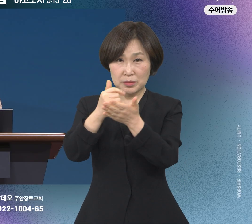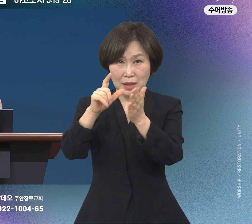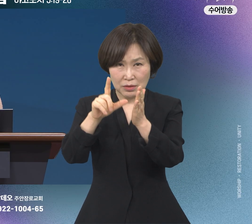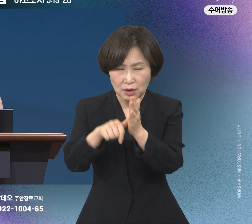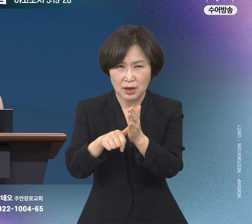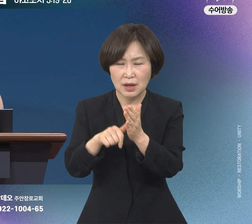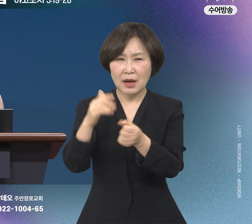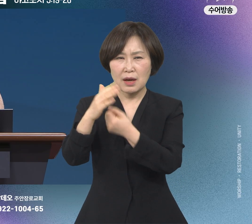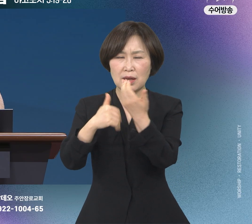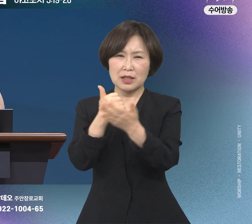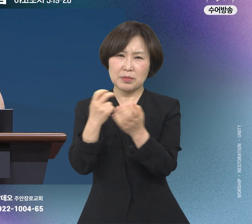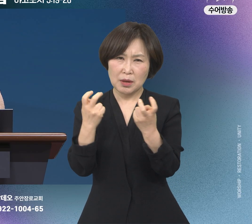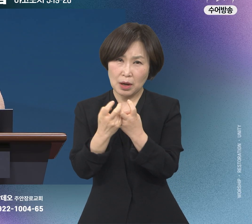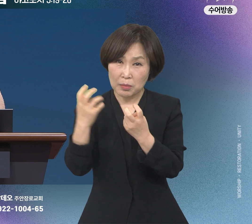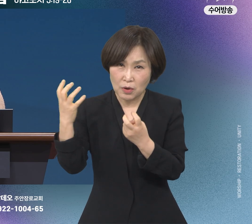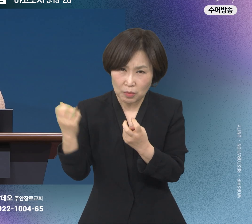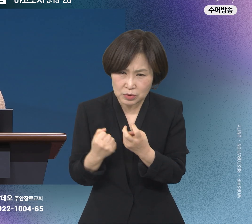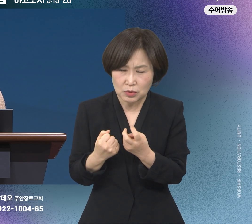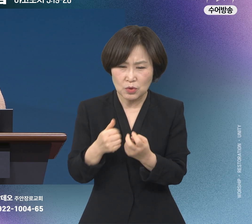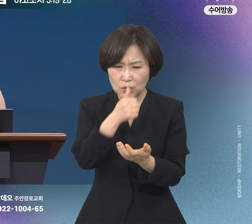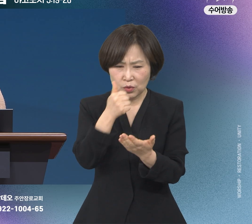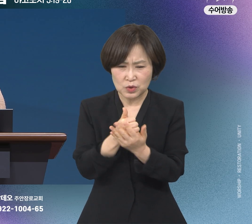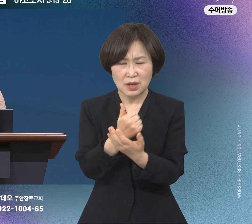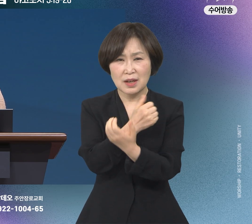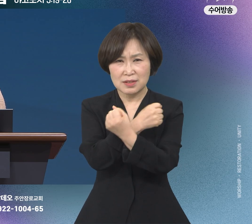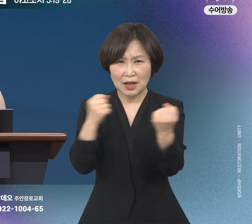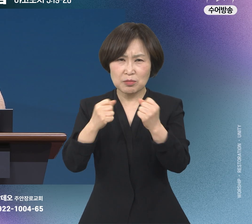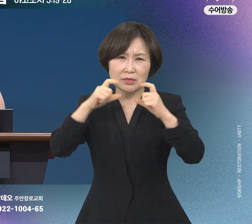하나님의 방법으로 그들에게 죄사함을